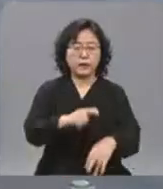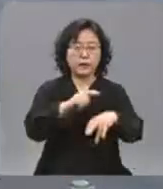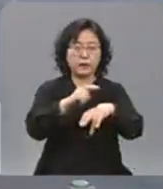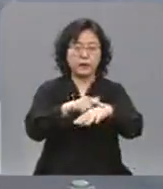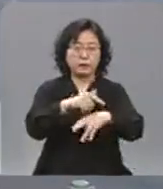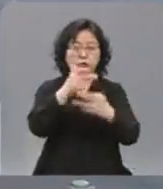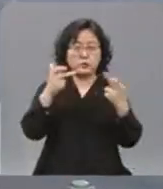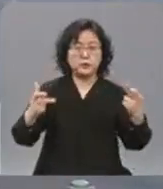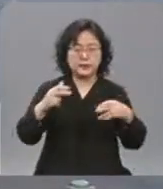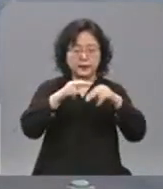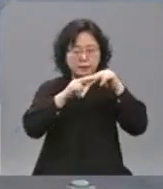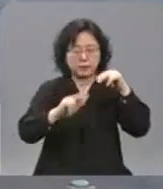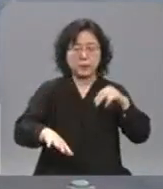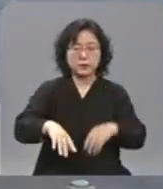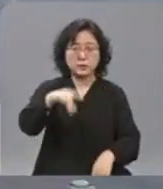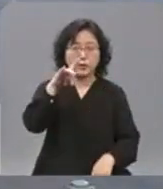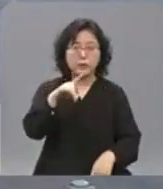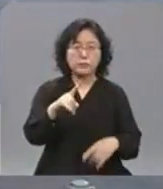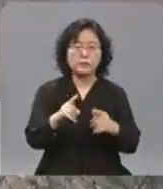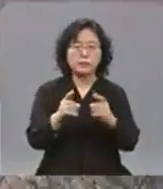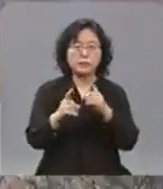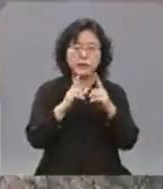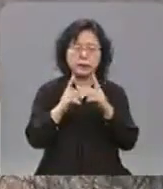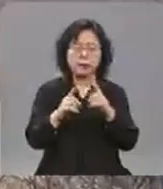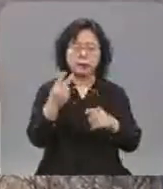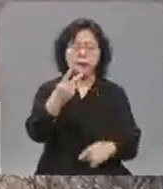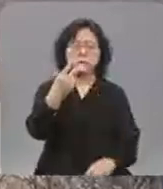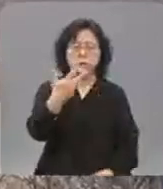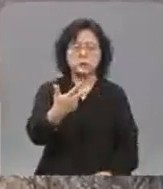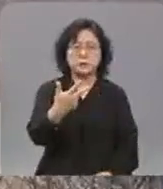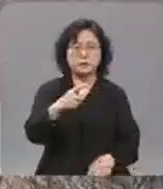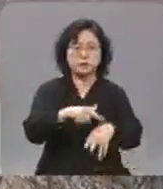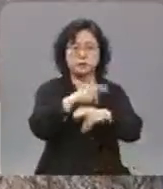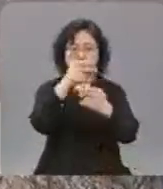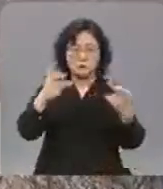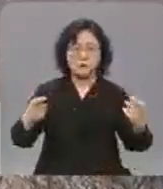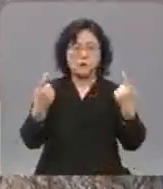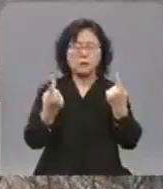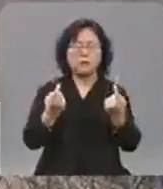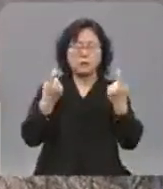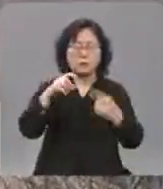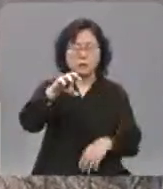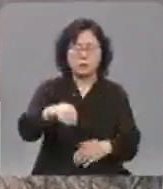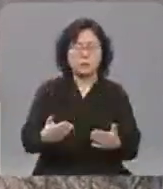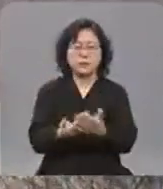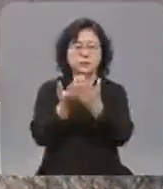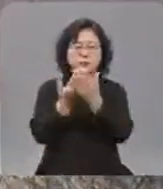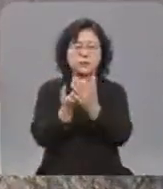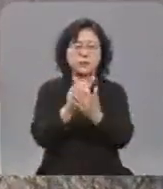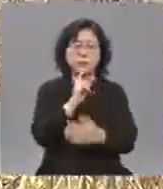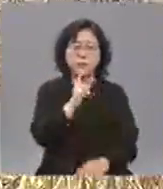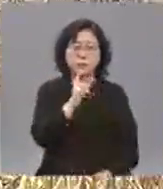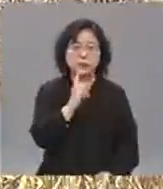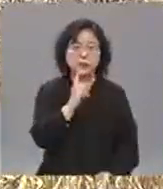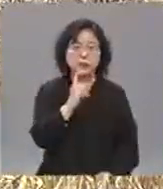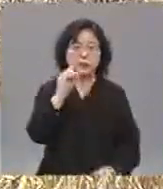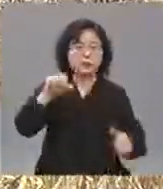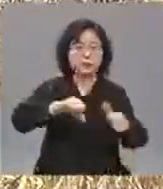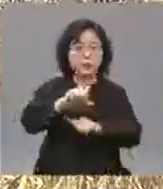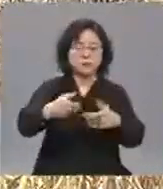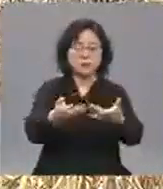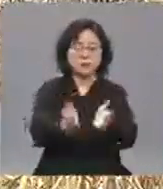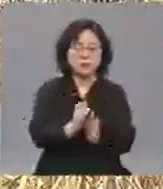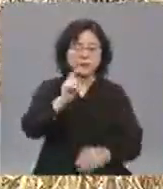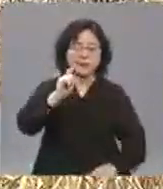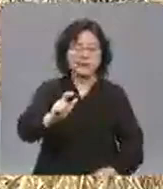무등산 케이블카가 처음 거론된 건 2007년. 무등산을 관광 자원으로 키우자는 주장이었는데